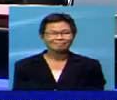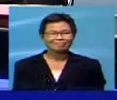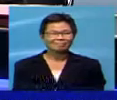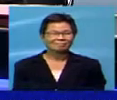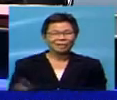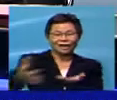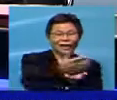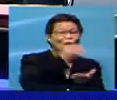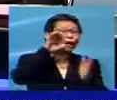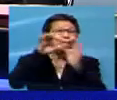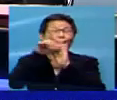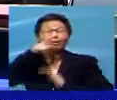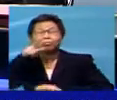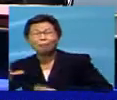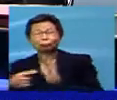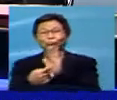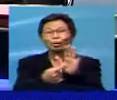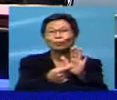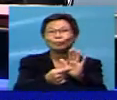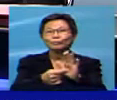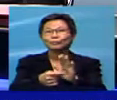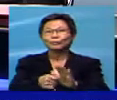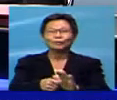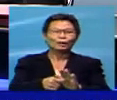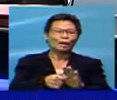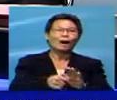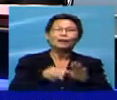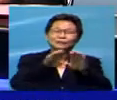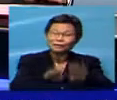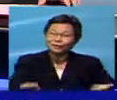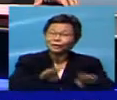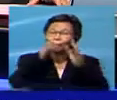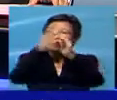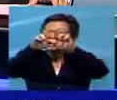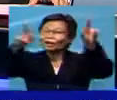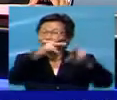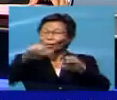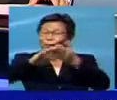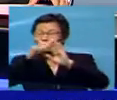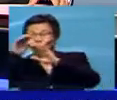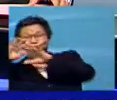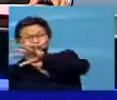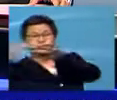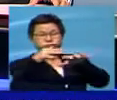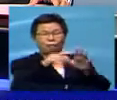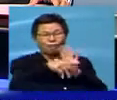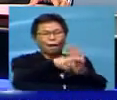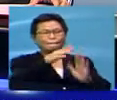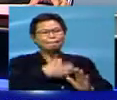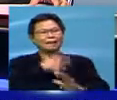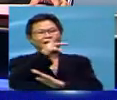Baik, koleksi gambar lama yang memaparkan perkembangan Bandaraya Kuala Lumpur Antara yang menjadi tarikan pameran